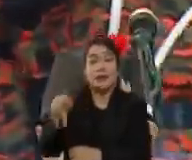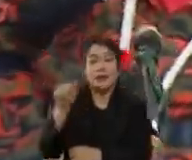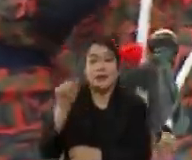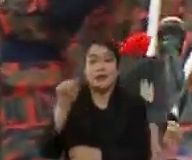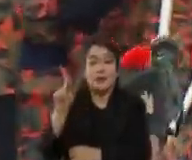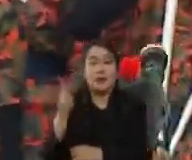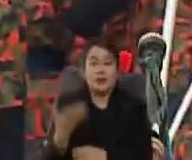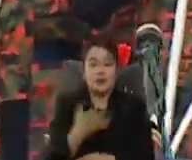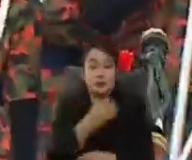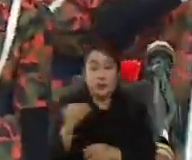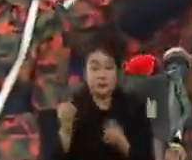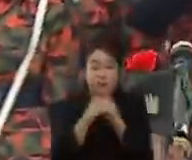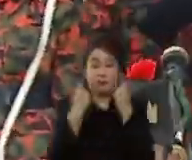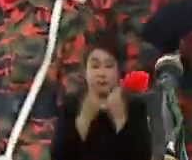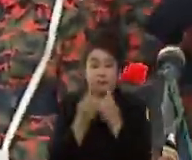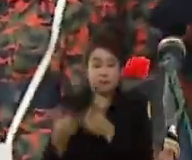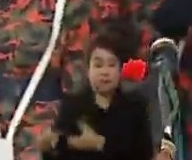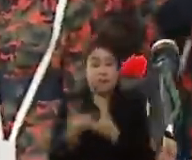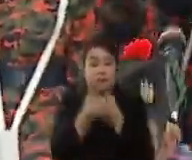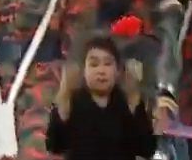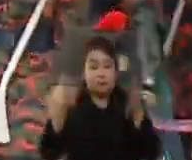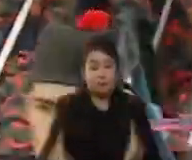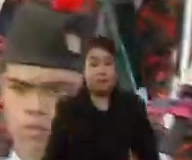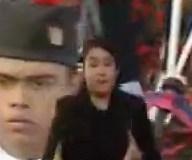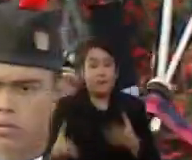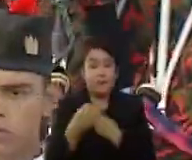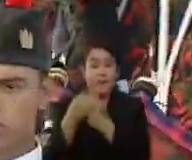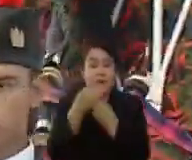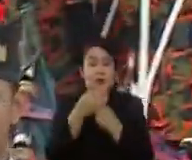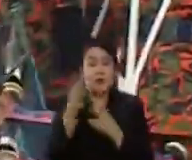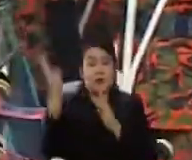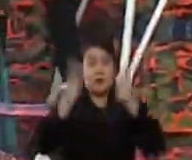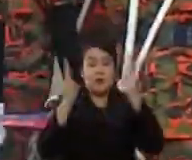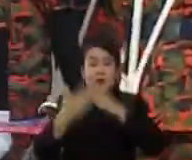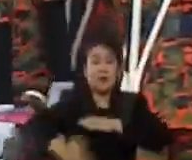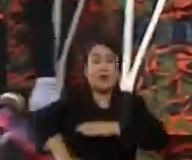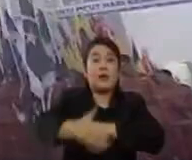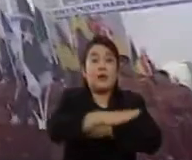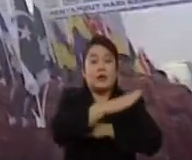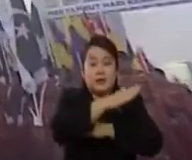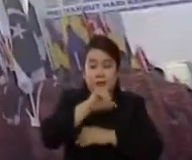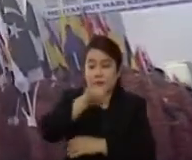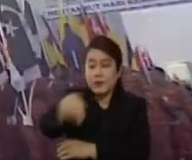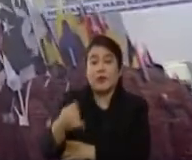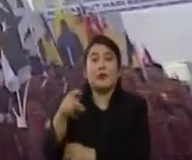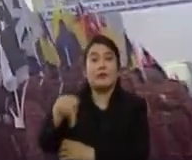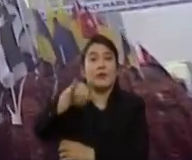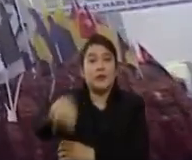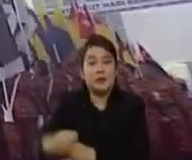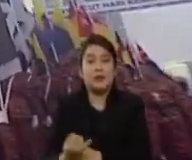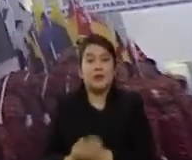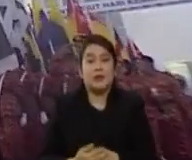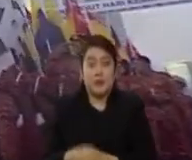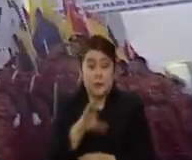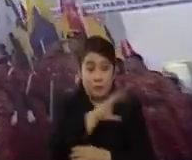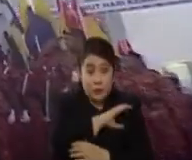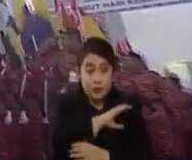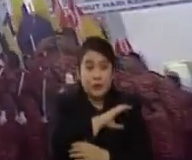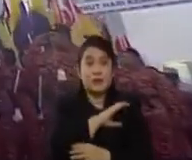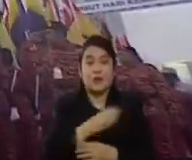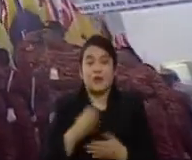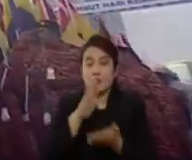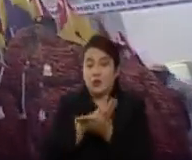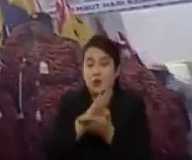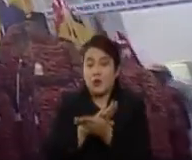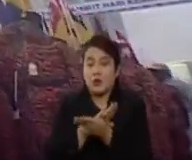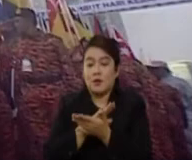dan penyelamat Malaysia, kadet bersatu Malaysia Laut, kadet Jabatan Pengangkutan Jalan, Kor Kadet Polis, kadet